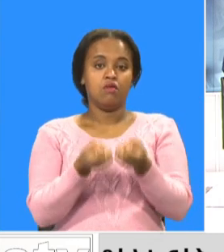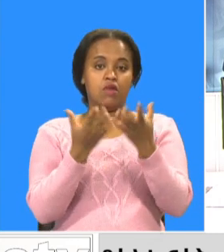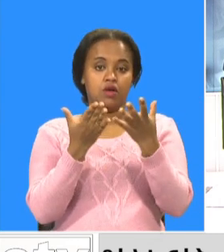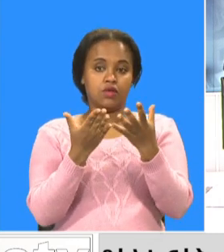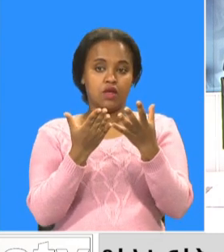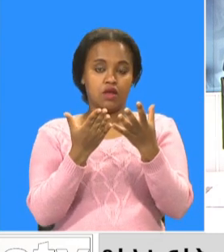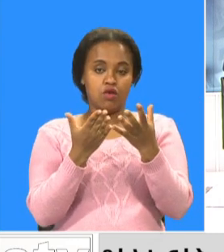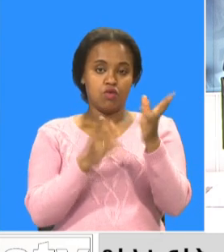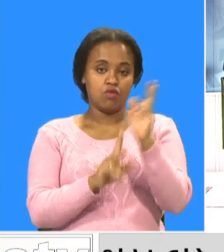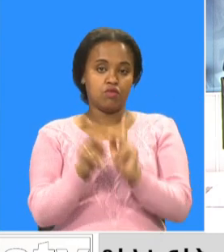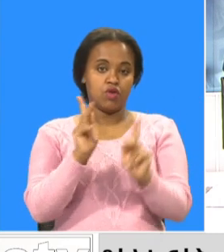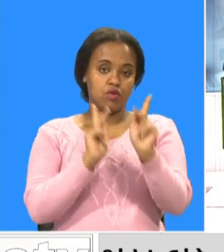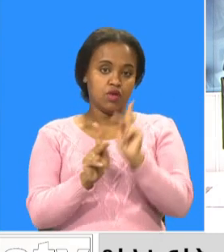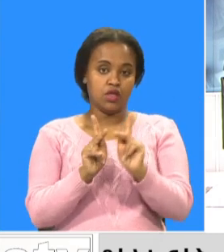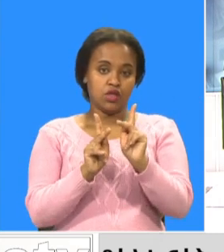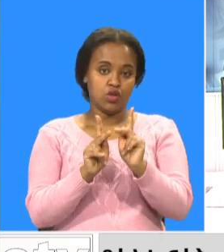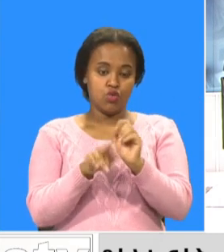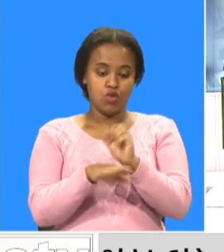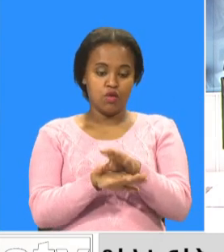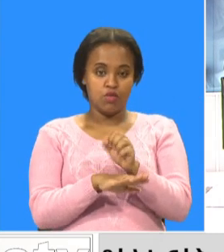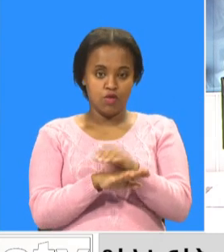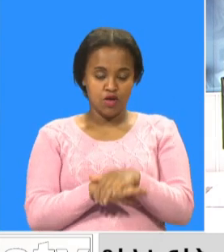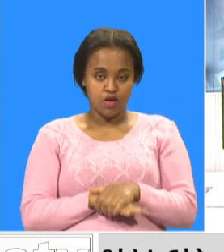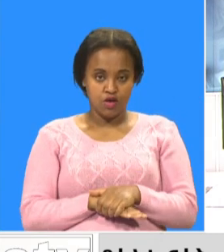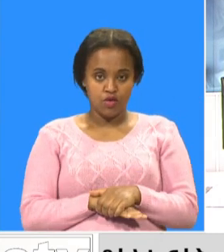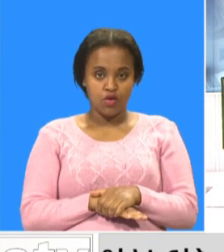በአብዛኛው ለህብረተሰቡ የሚመከረው